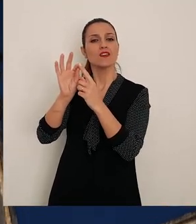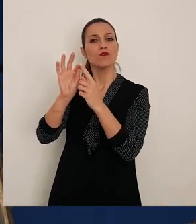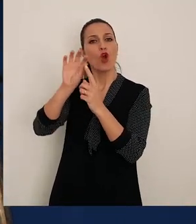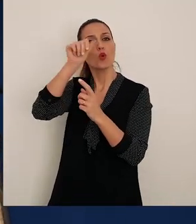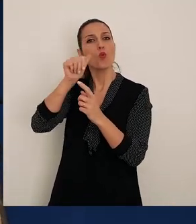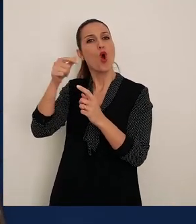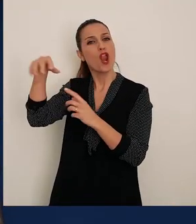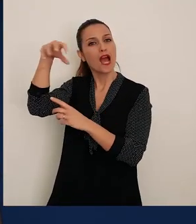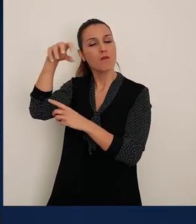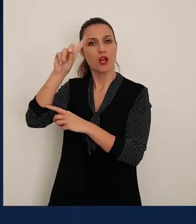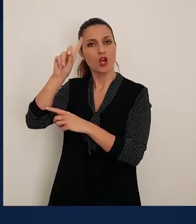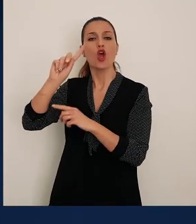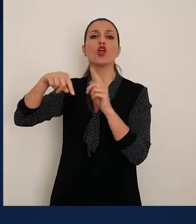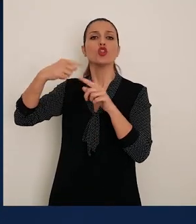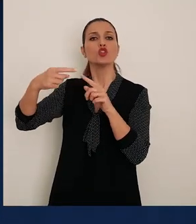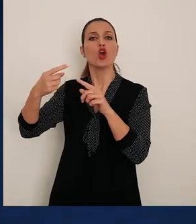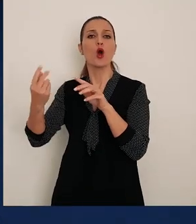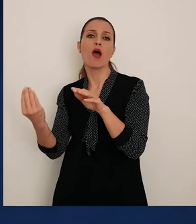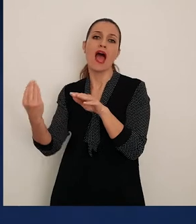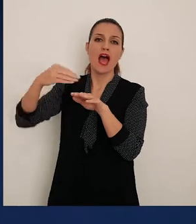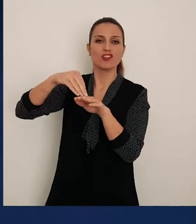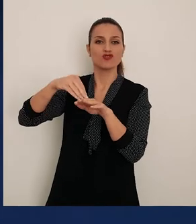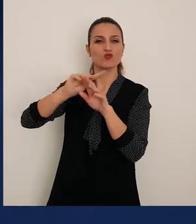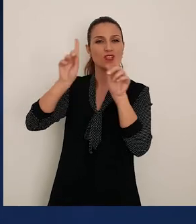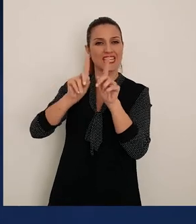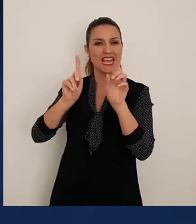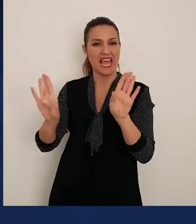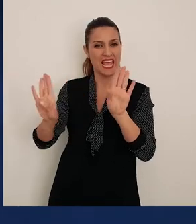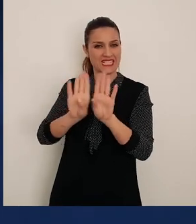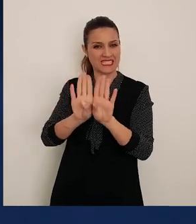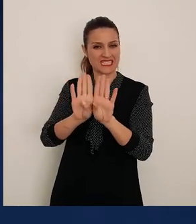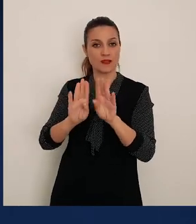solo successivamente divenne parte integrante della chiesa.